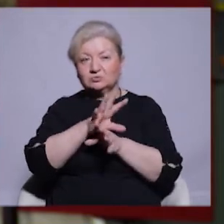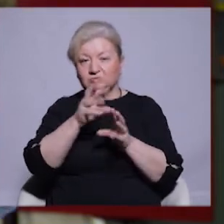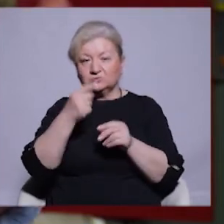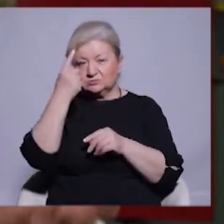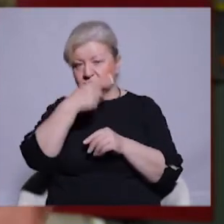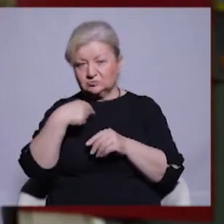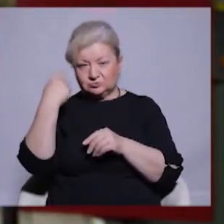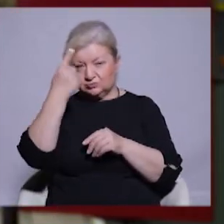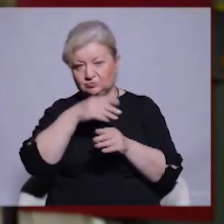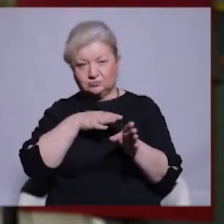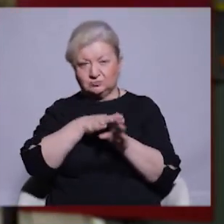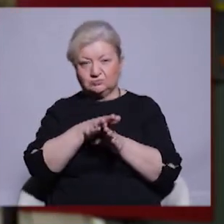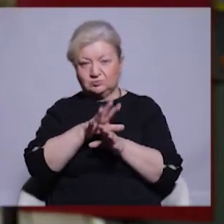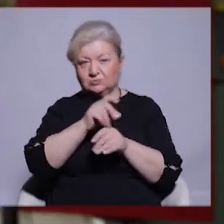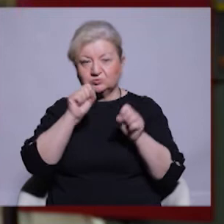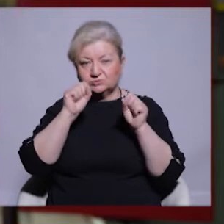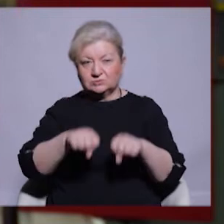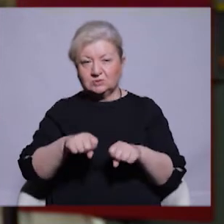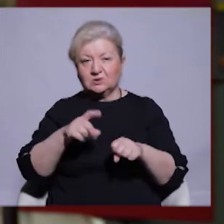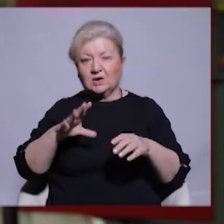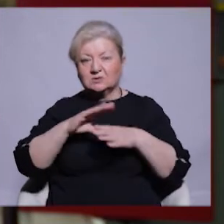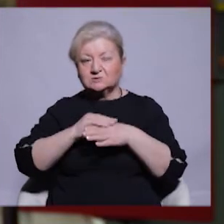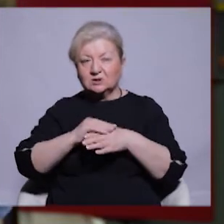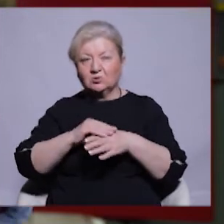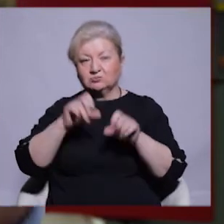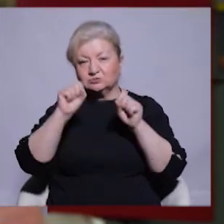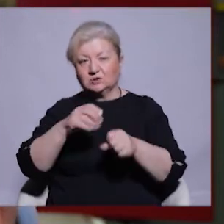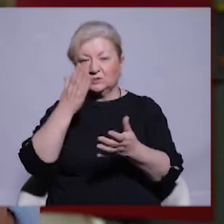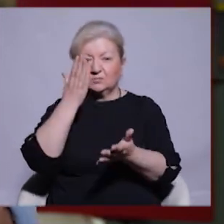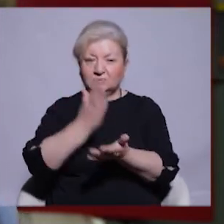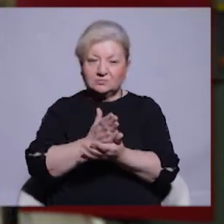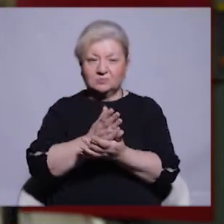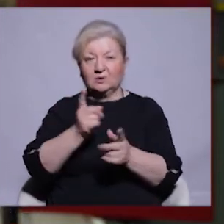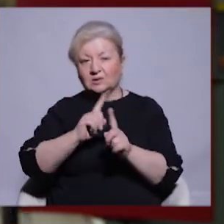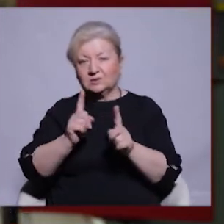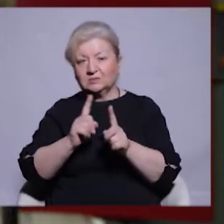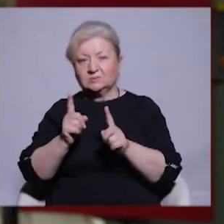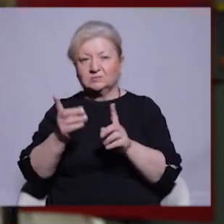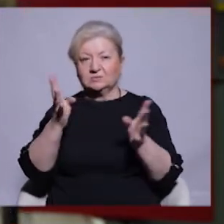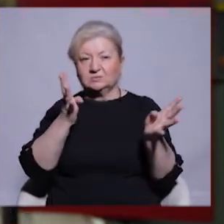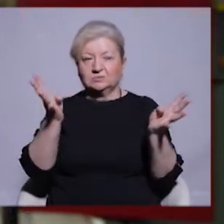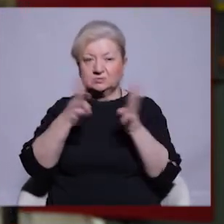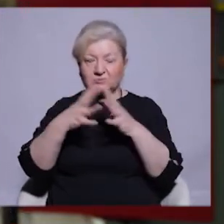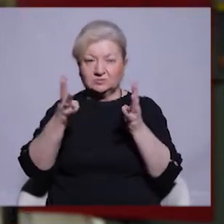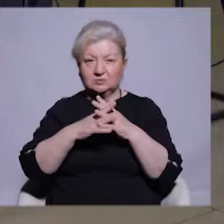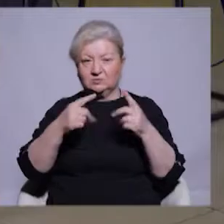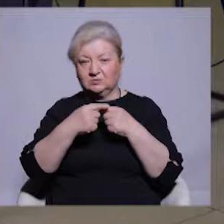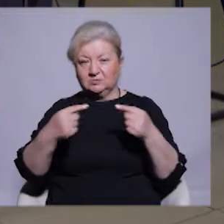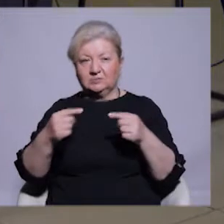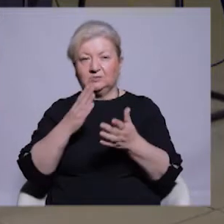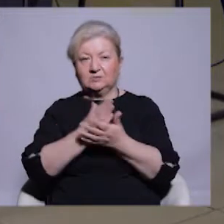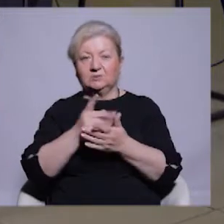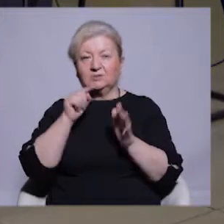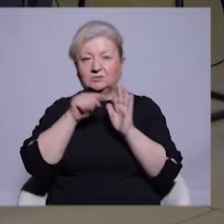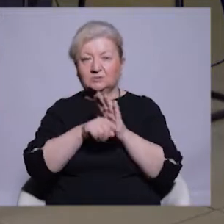ყველა სახის ენერგიას, რაც შეიძლება რომ გააჩნდეს სხეულს ან სხეულთა რაღაც კომბინაციას, რაოდენობას, ხო?